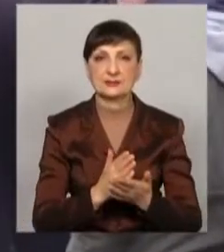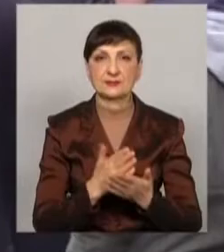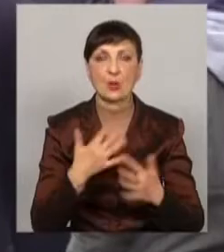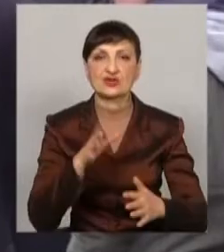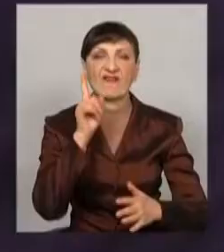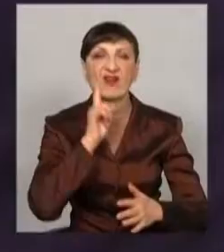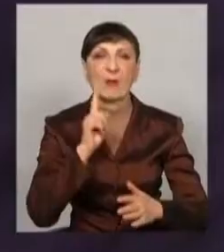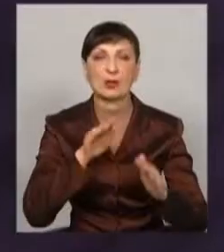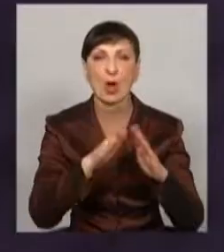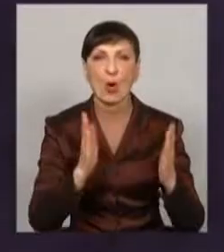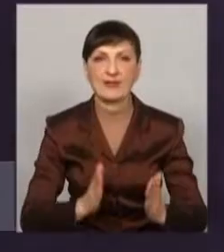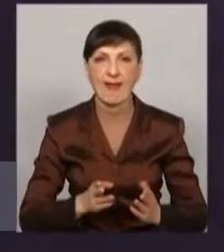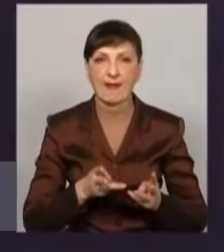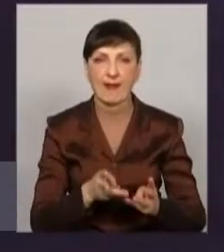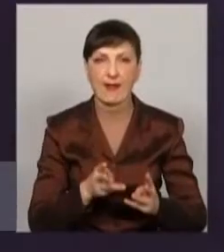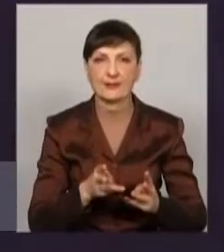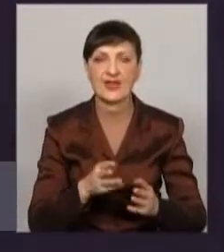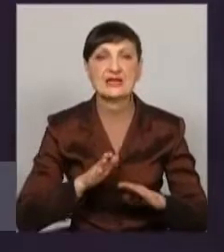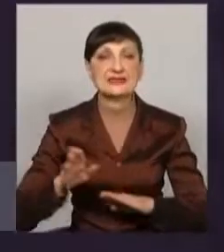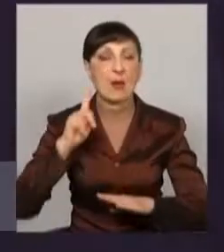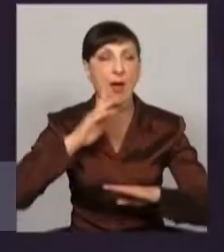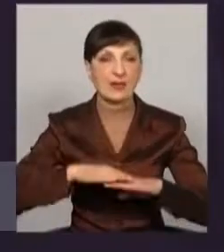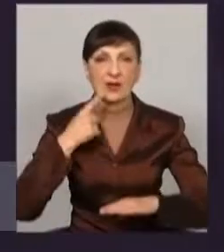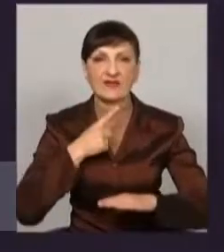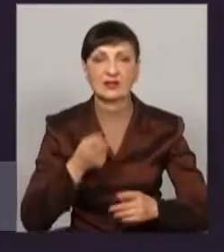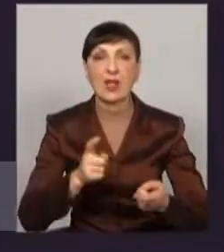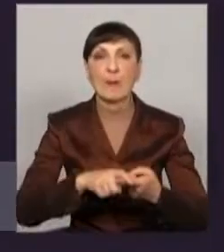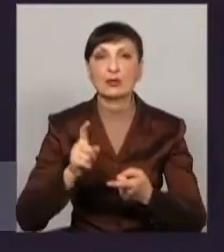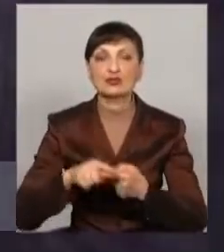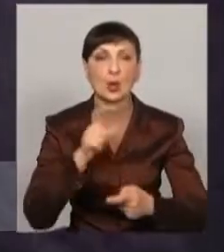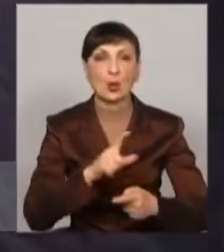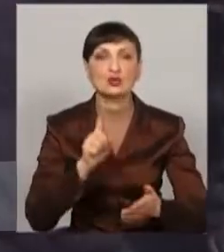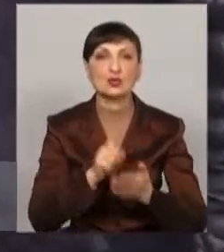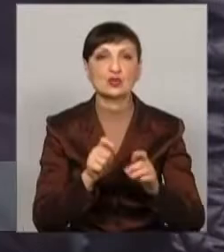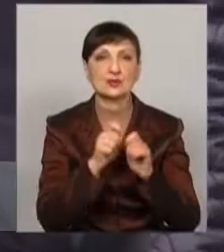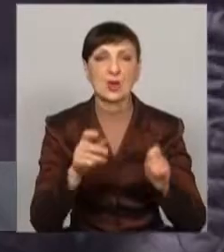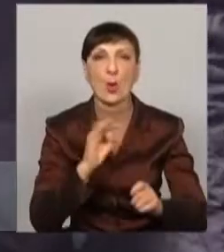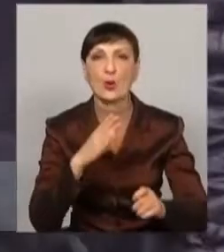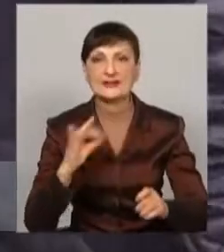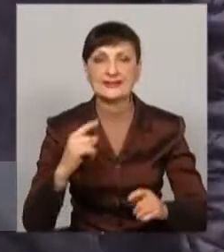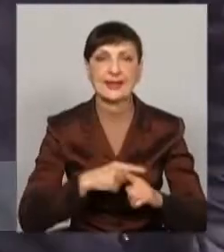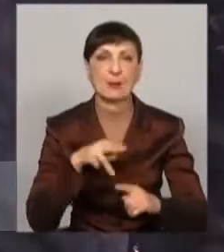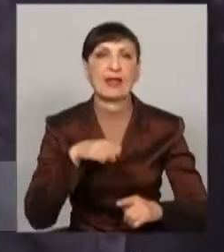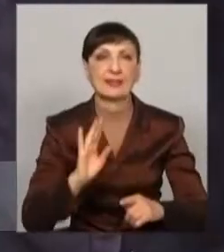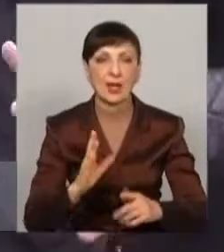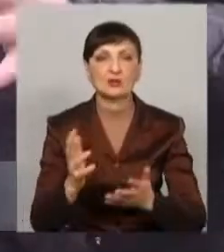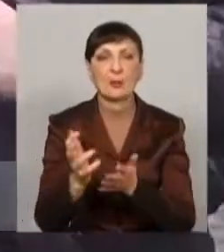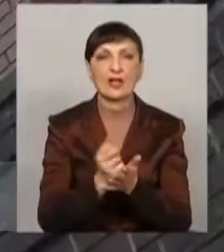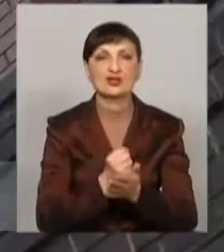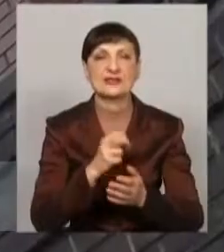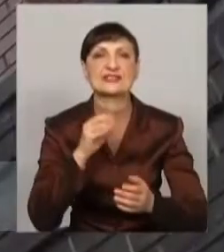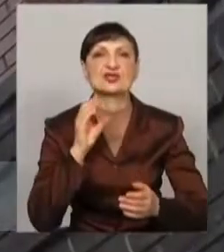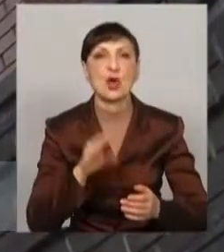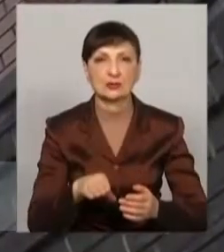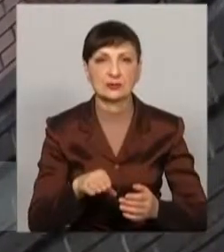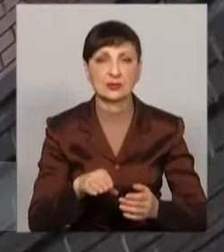временная котельная. Помимо этого, замакима сказал, что для подключения жильцам необходимо создать ОСИ или ПТ, чтобы получить лицевые счета. К